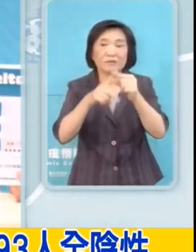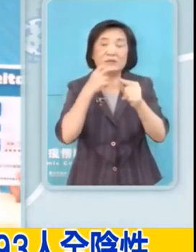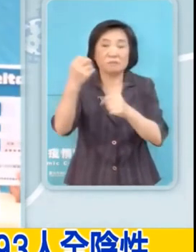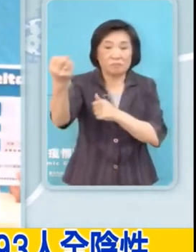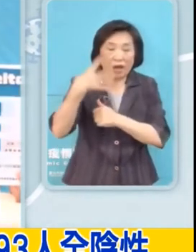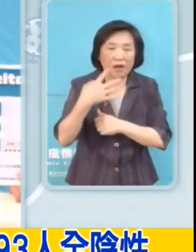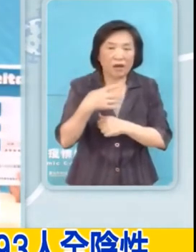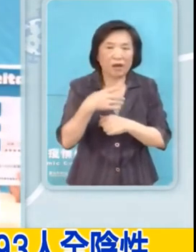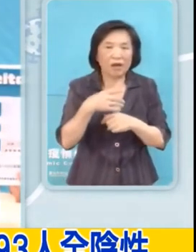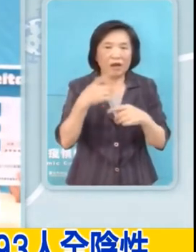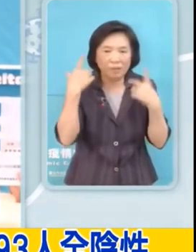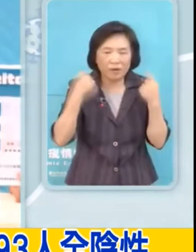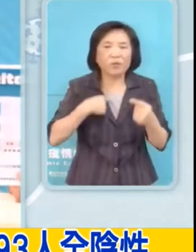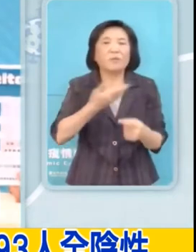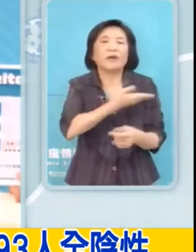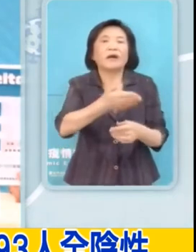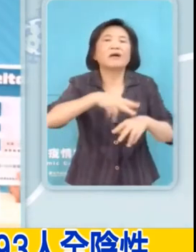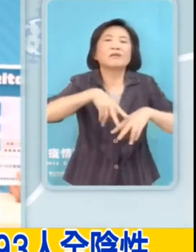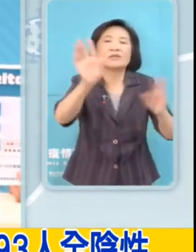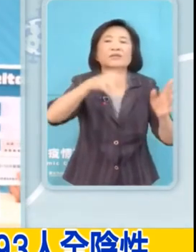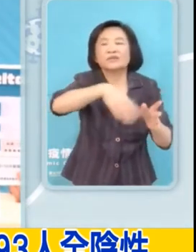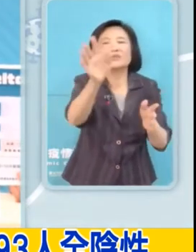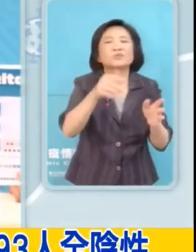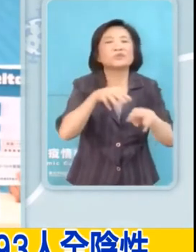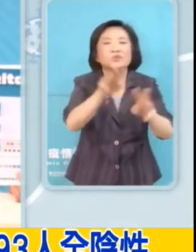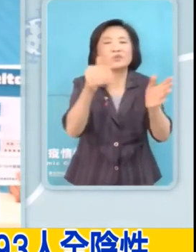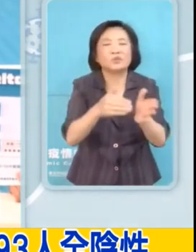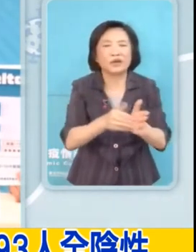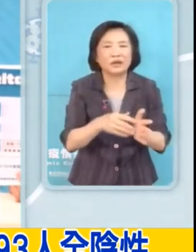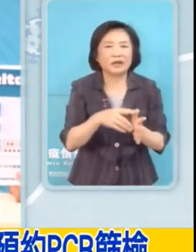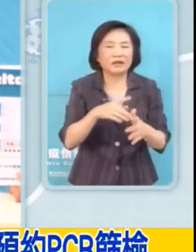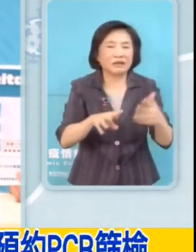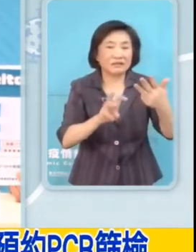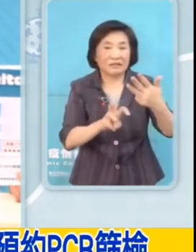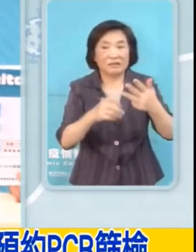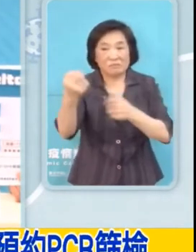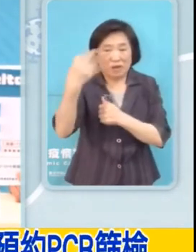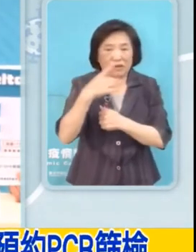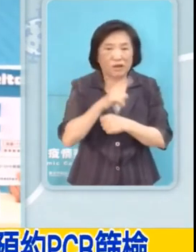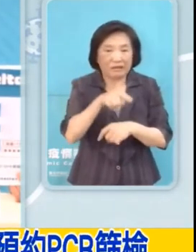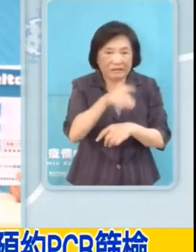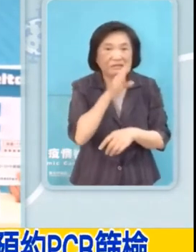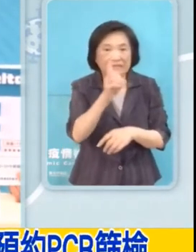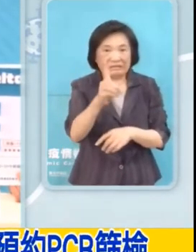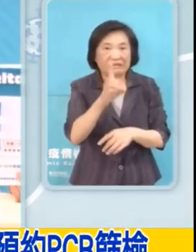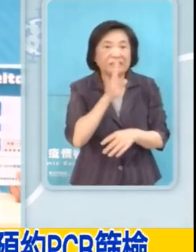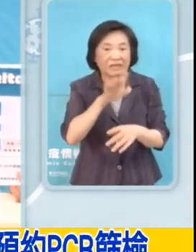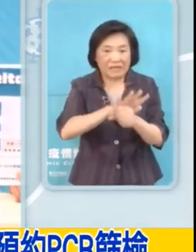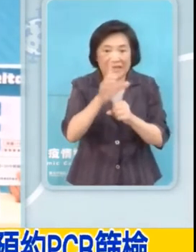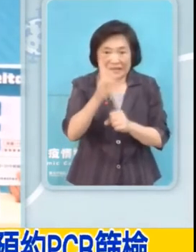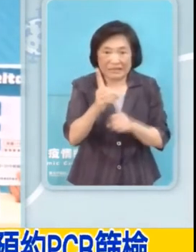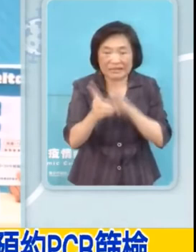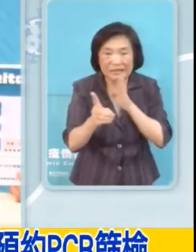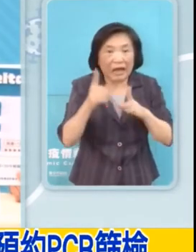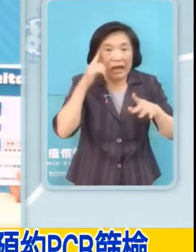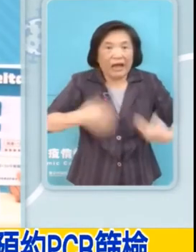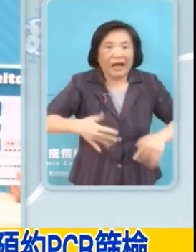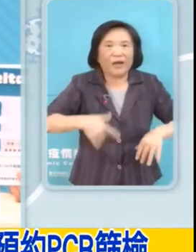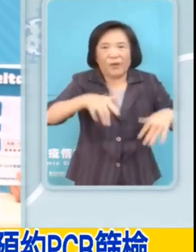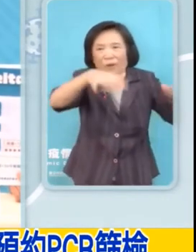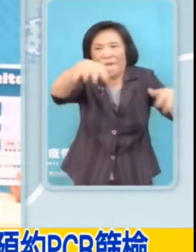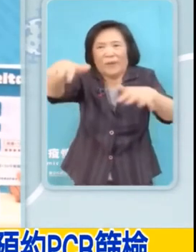案例是六的 ，OK， 哇，这一下就全部再抓回来哦，再重新再哦接触者